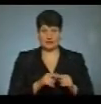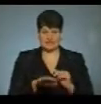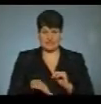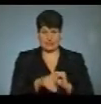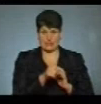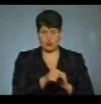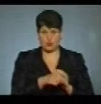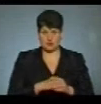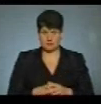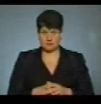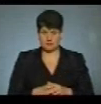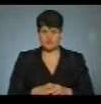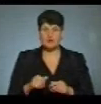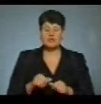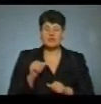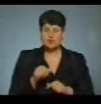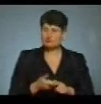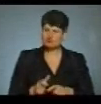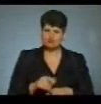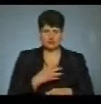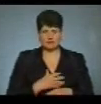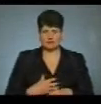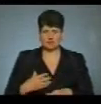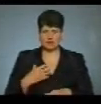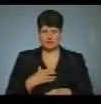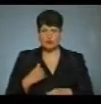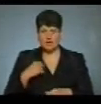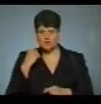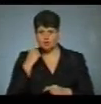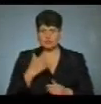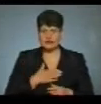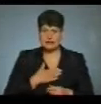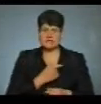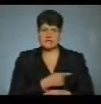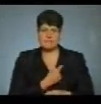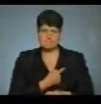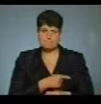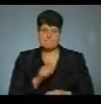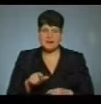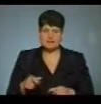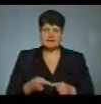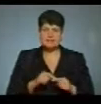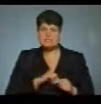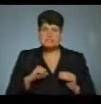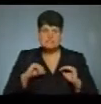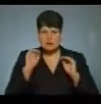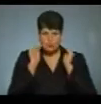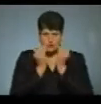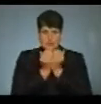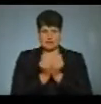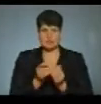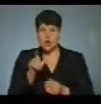території. Крім цього, дуже важливо, я думаю, можливо, для нас, для медиків, найважливіше – це самоізоляція. Тобто люди